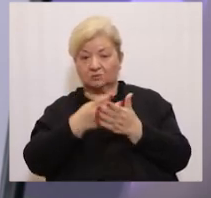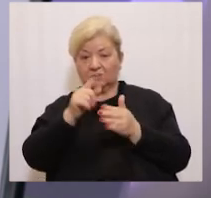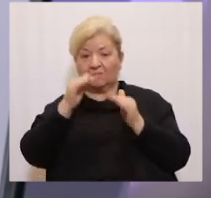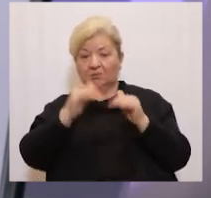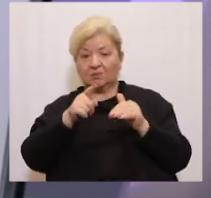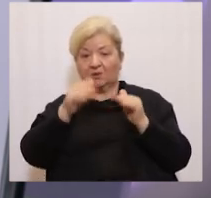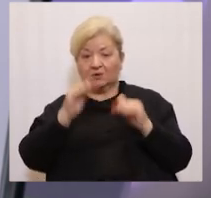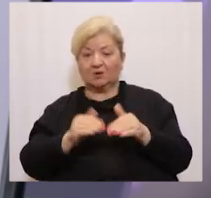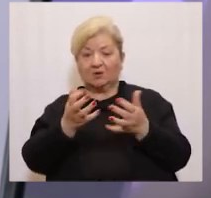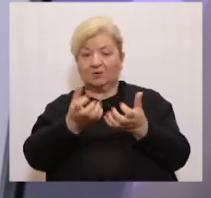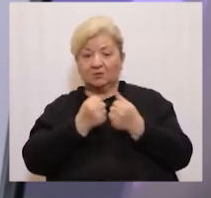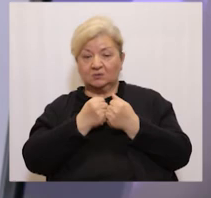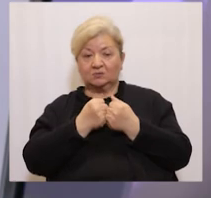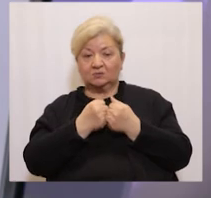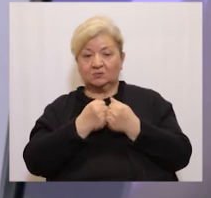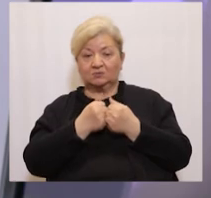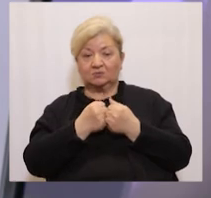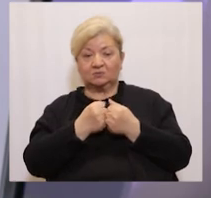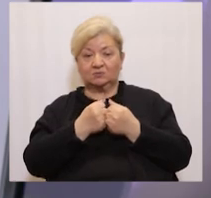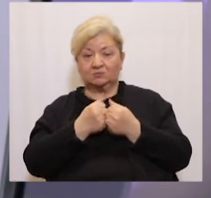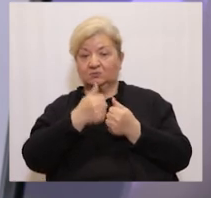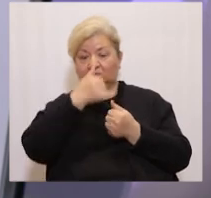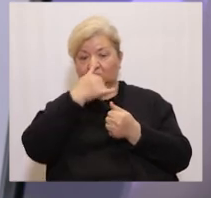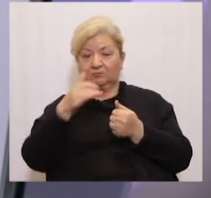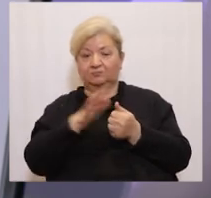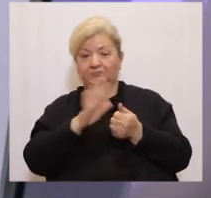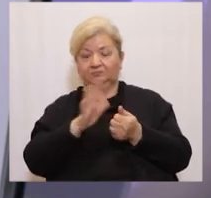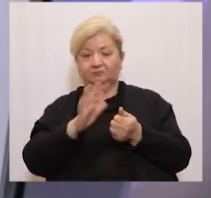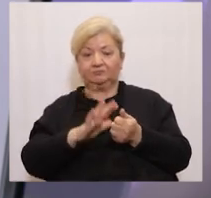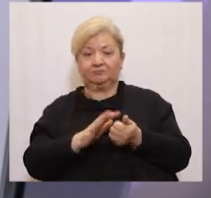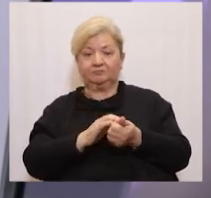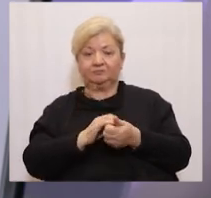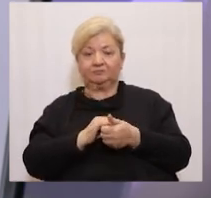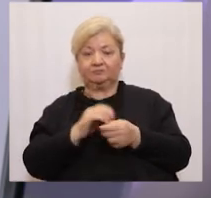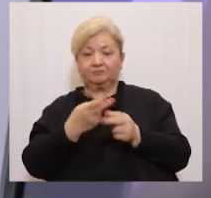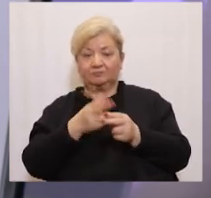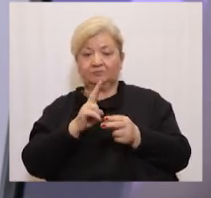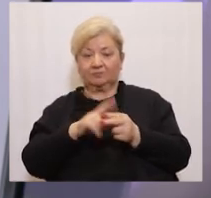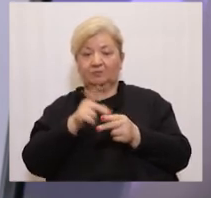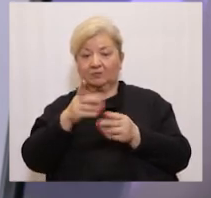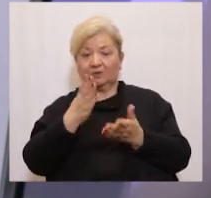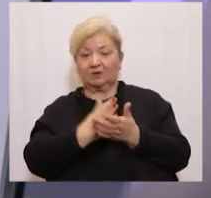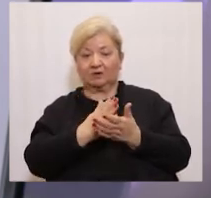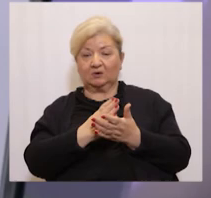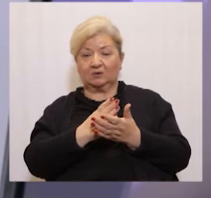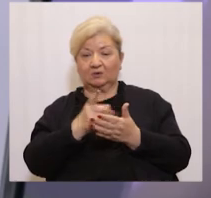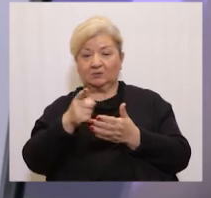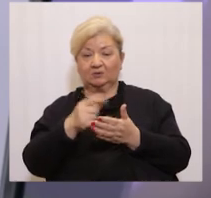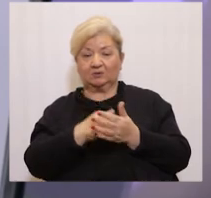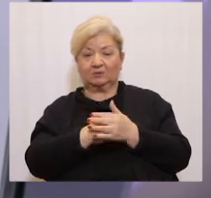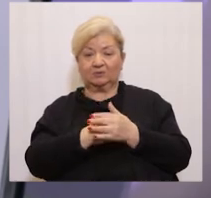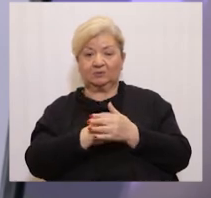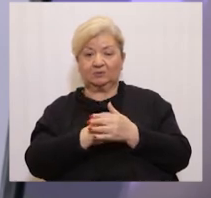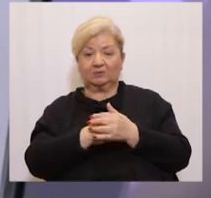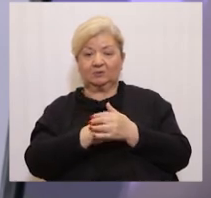ამაზე დაბალი ტემპერატურის მიღწევა პრინციპულად შეუძლებელი იქნება და ასეც წამოვიდა